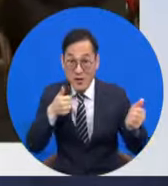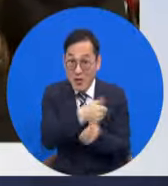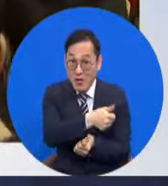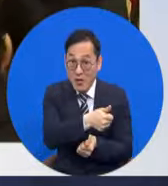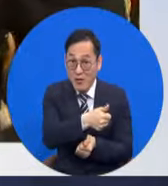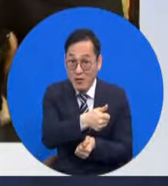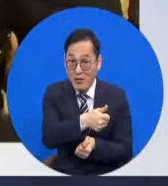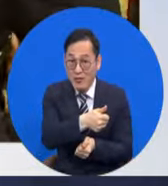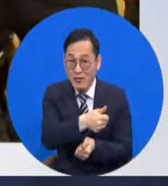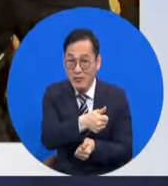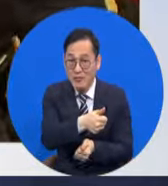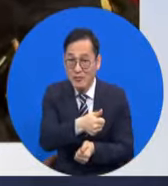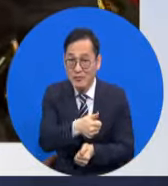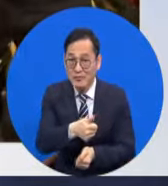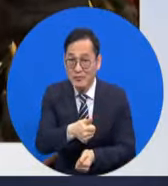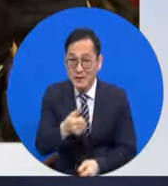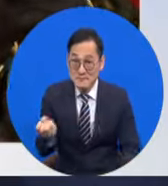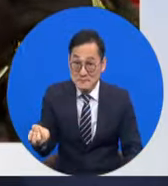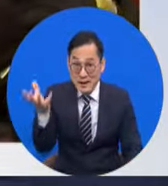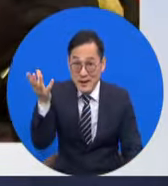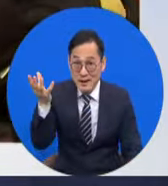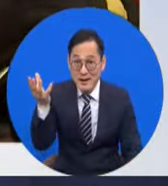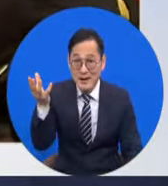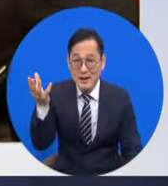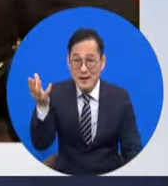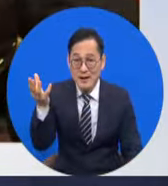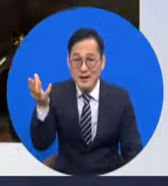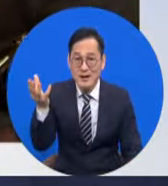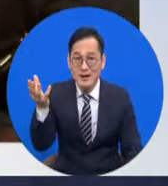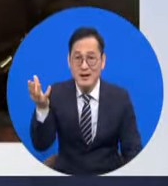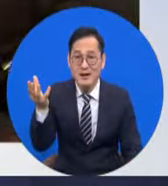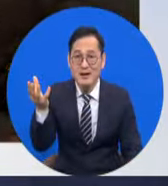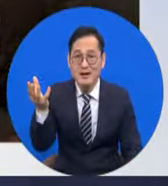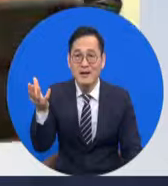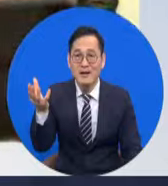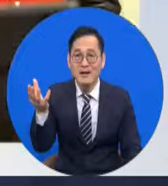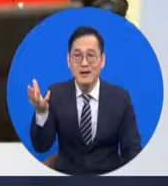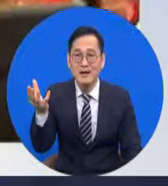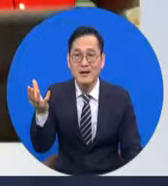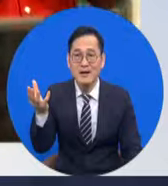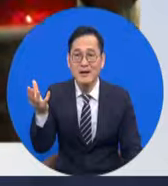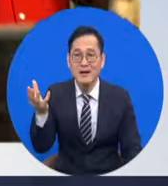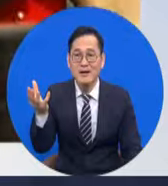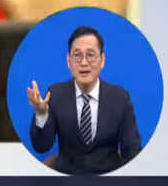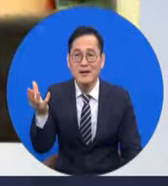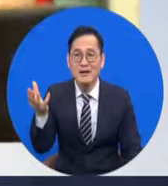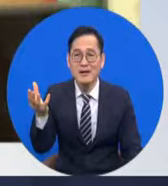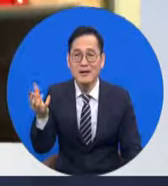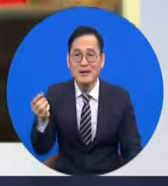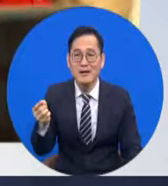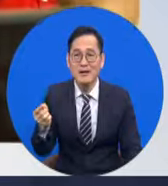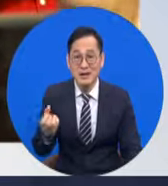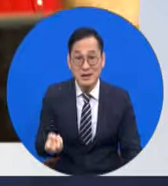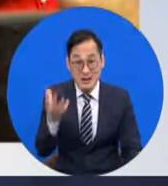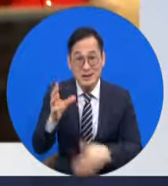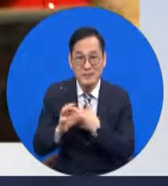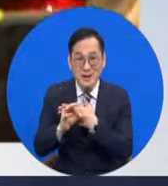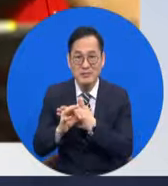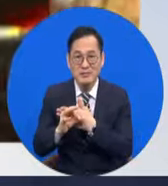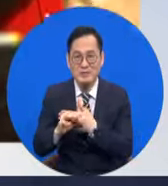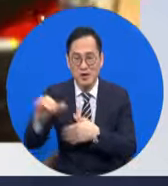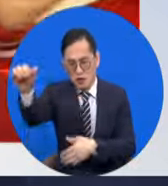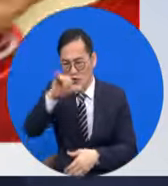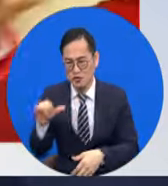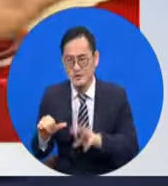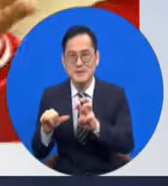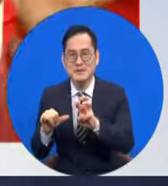제 생각에는요. 뭐 개항을에서의 그 이기는 거는 최소한 30석 이상의 효과를 가져올 것이다. 저는